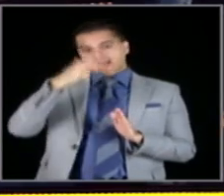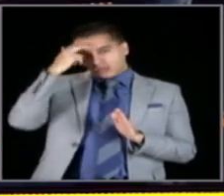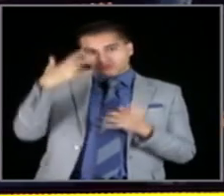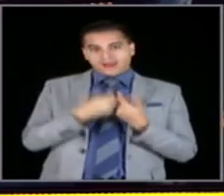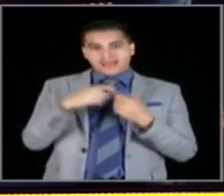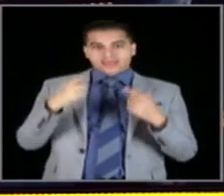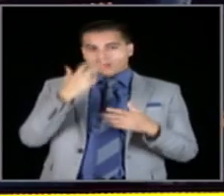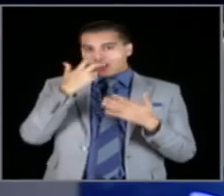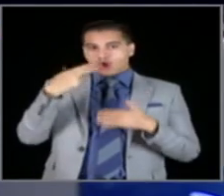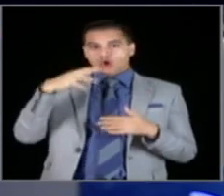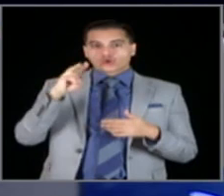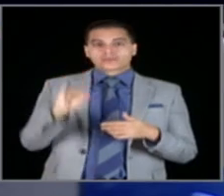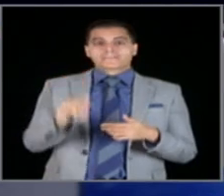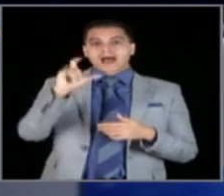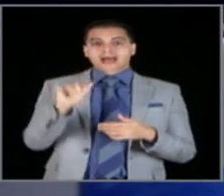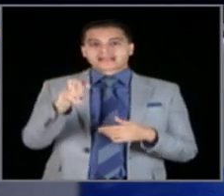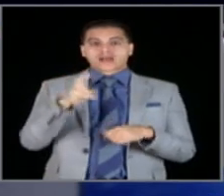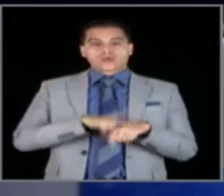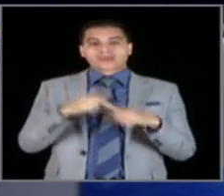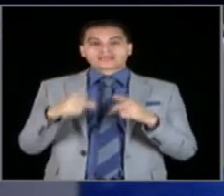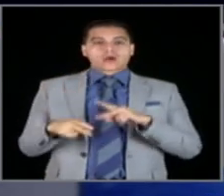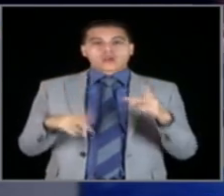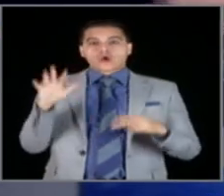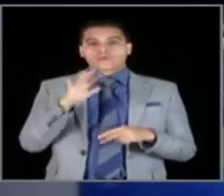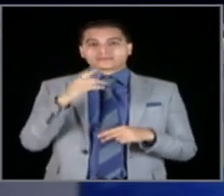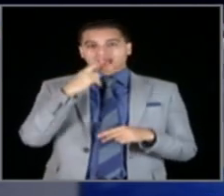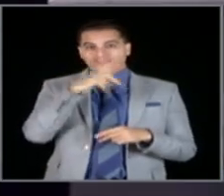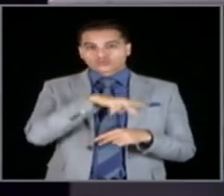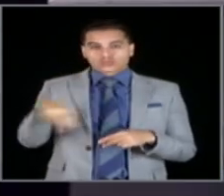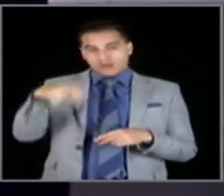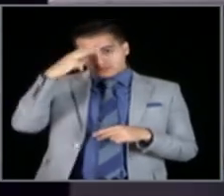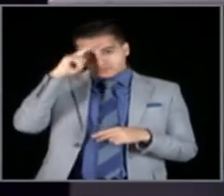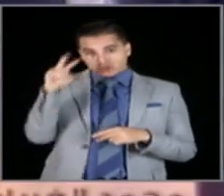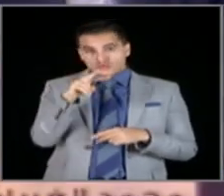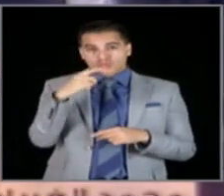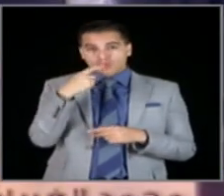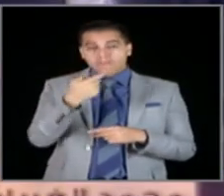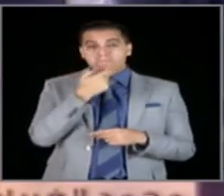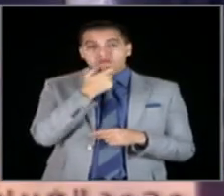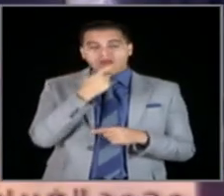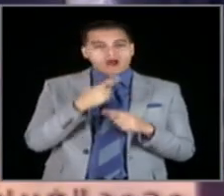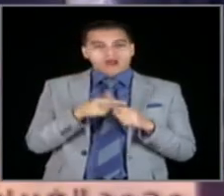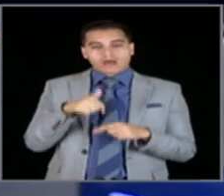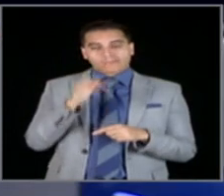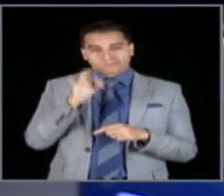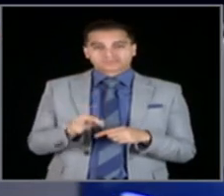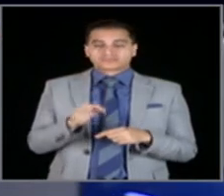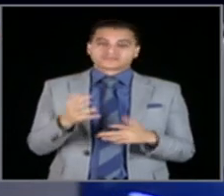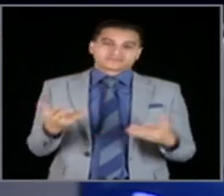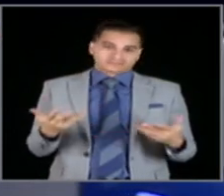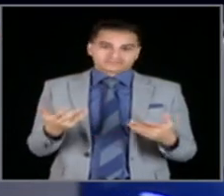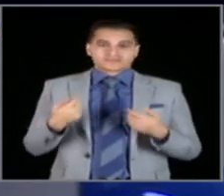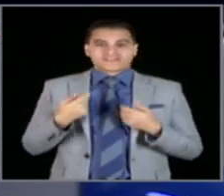الدولة العثمانية ودولة أوروبية عام 1800، انتوا الاثنين قلتوا بريطانيا وهي